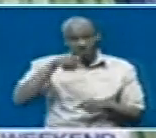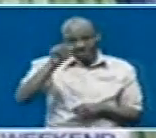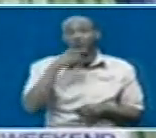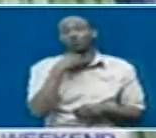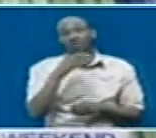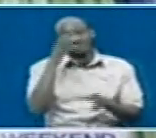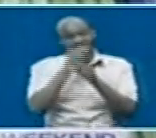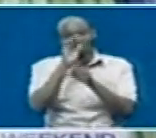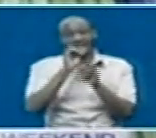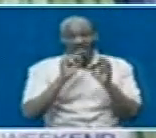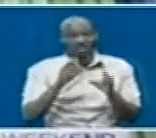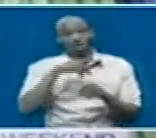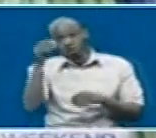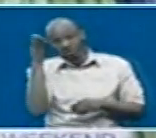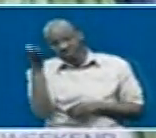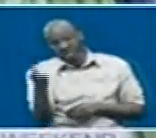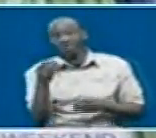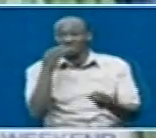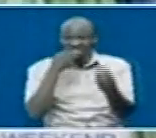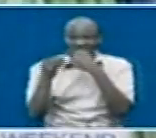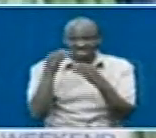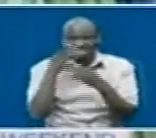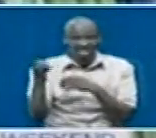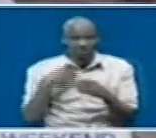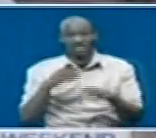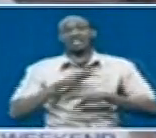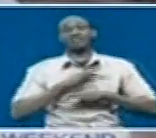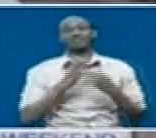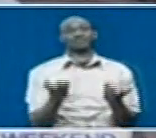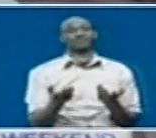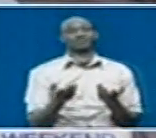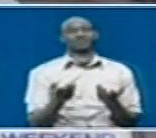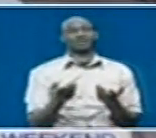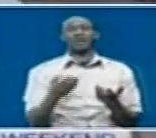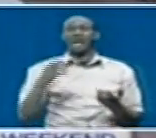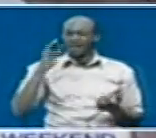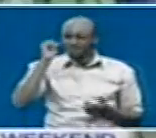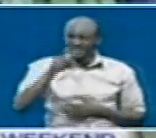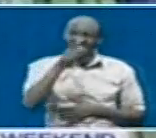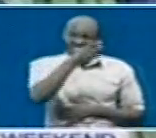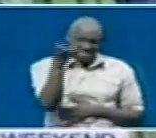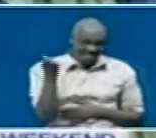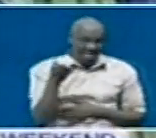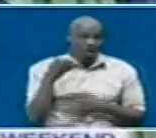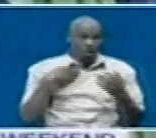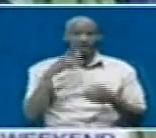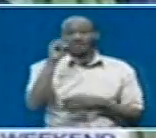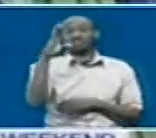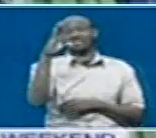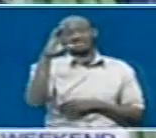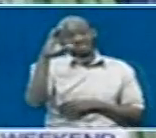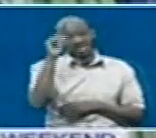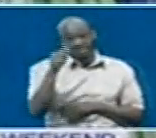huithamini, umpele kwa barke ndio unkula, wasema wewe atosha. Wale wabunge ama ma MCA